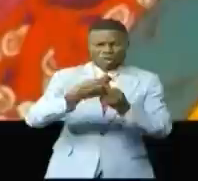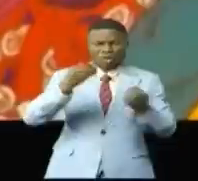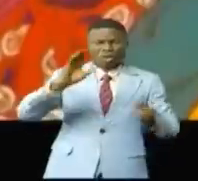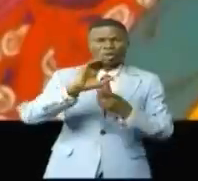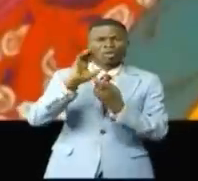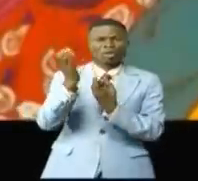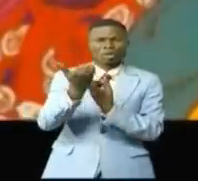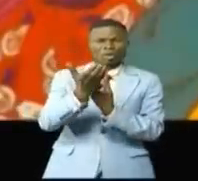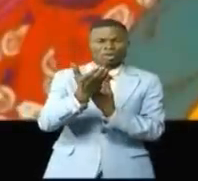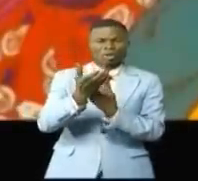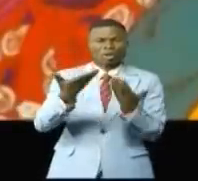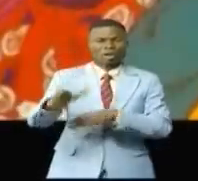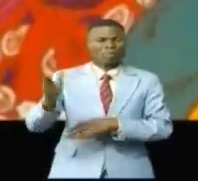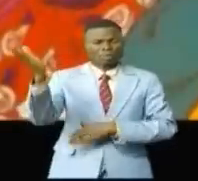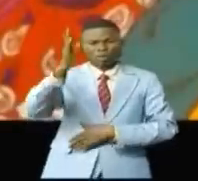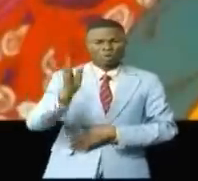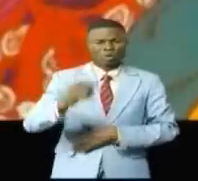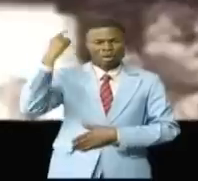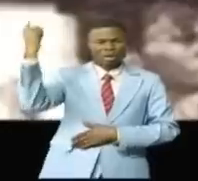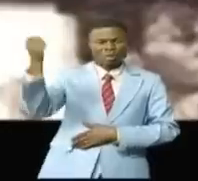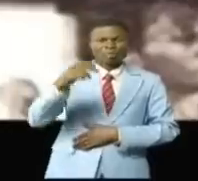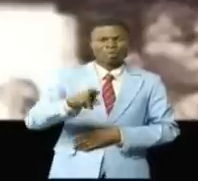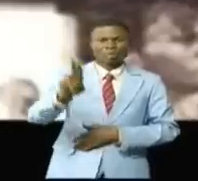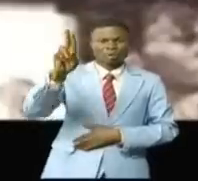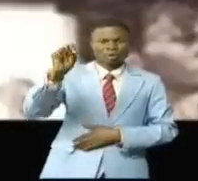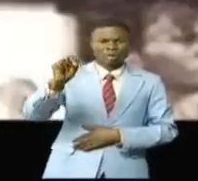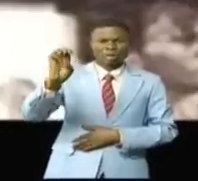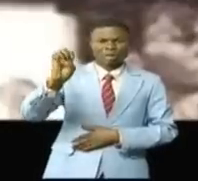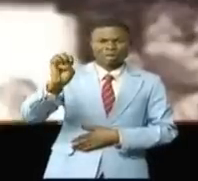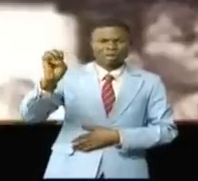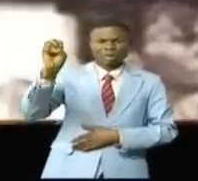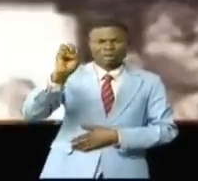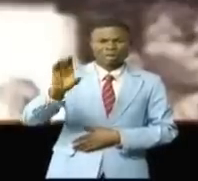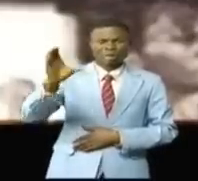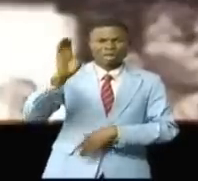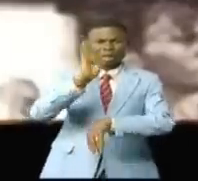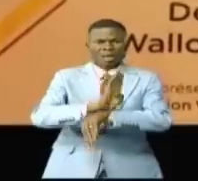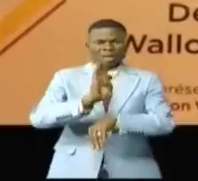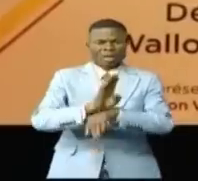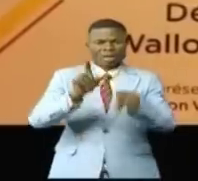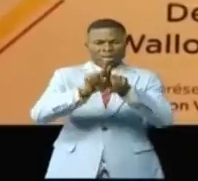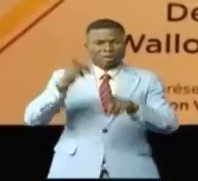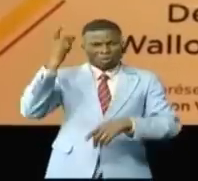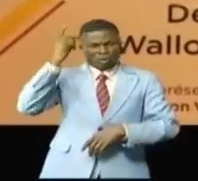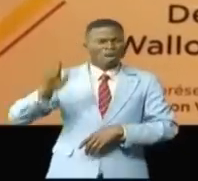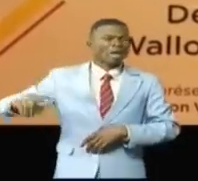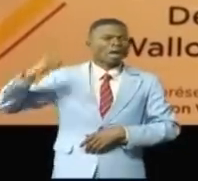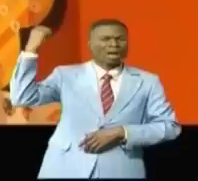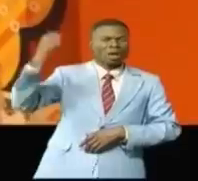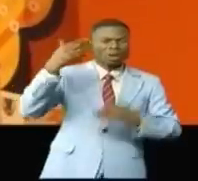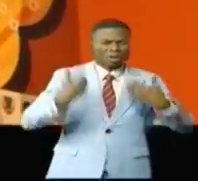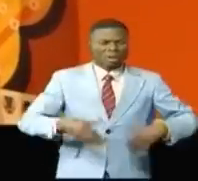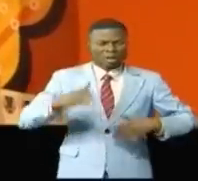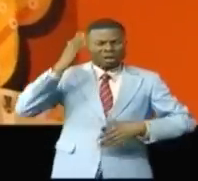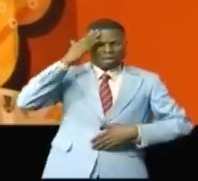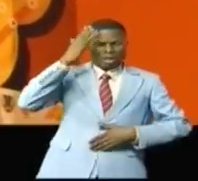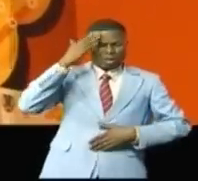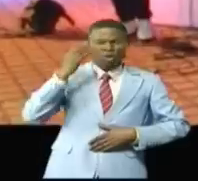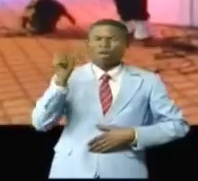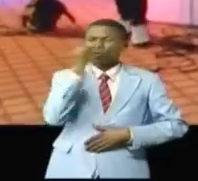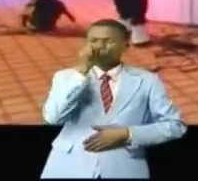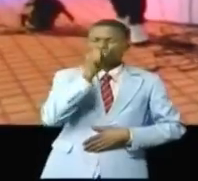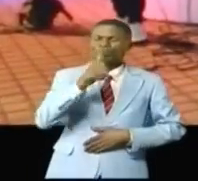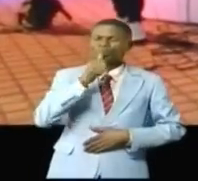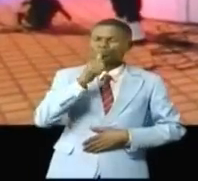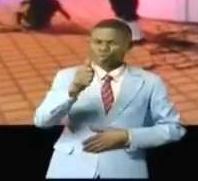culturel immatériel de l'humanité de l'UNESCO. À Kinshasa, à Brazzaville et ailleurs, on célèbre la reconnaissance de ces phénomènes